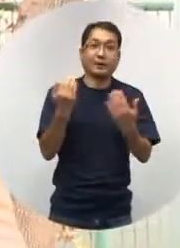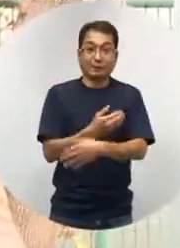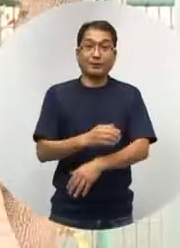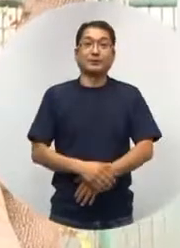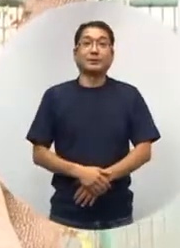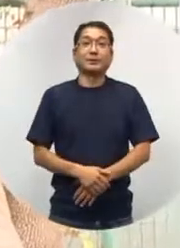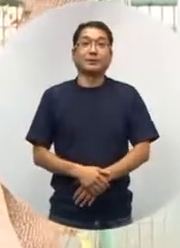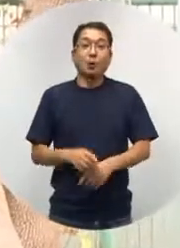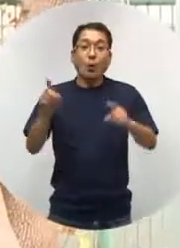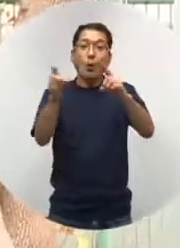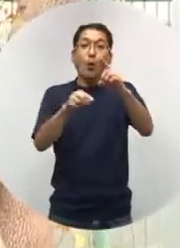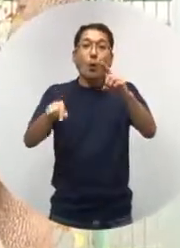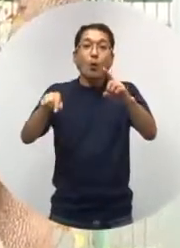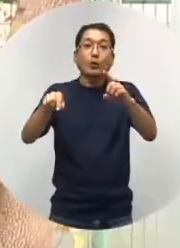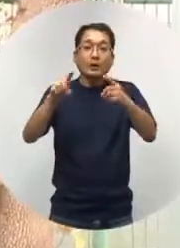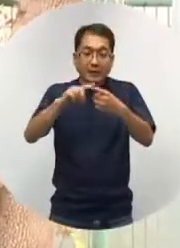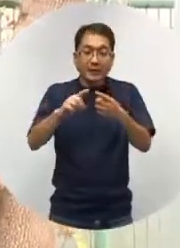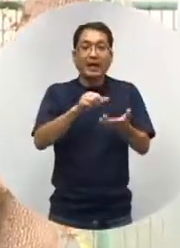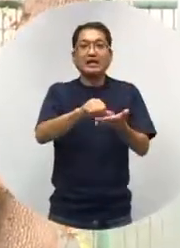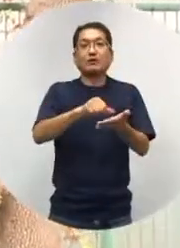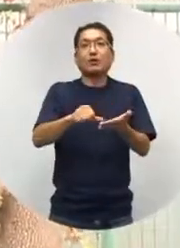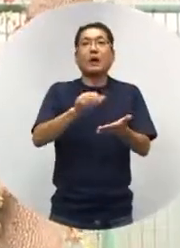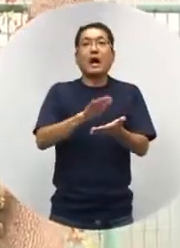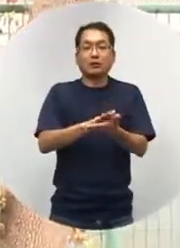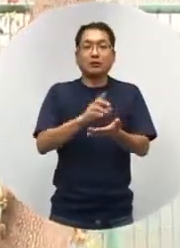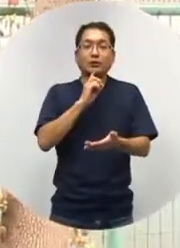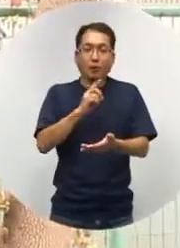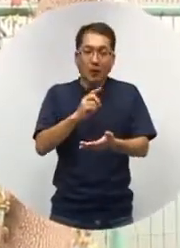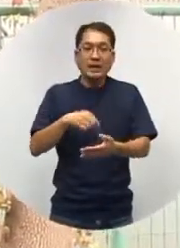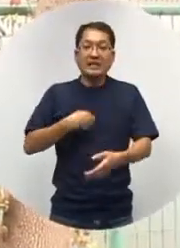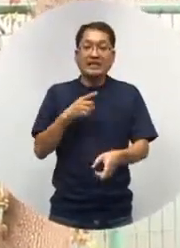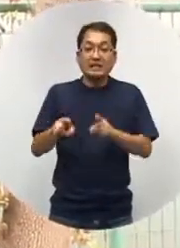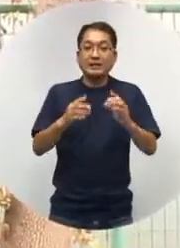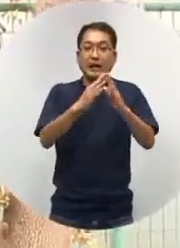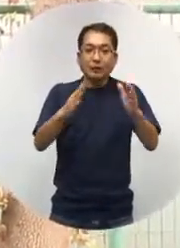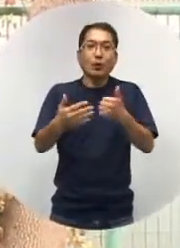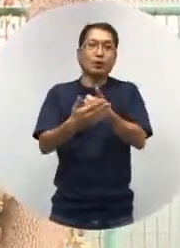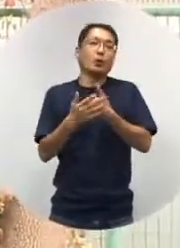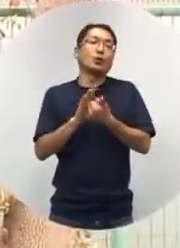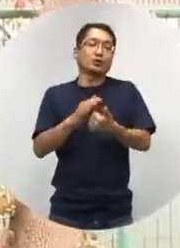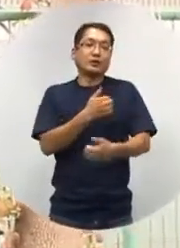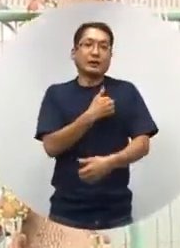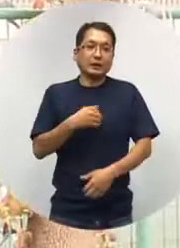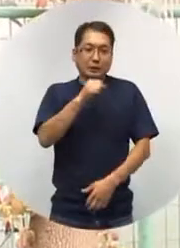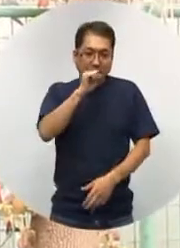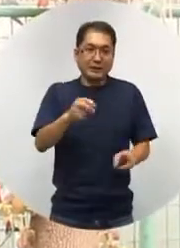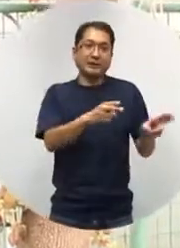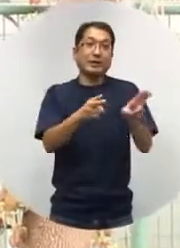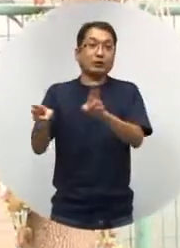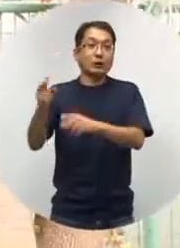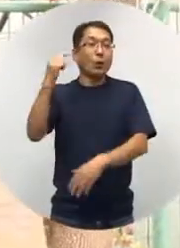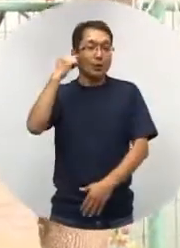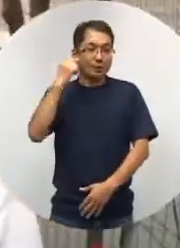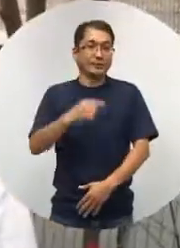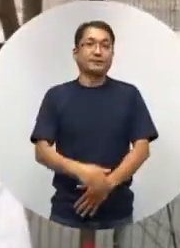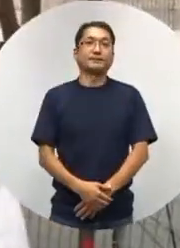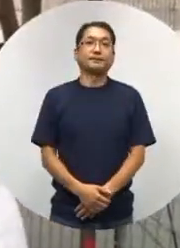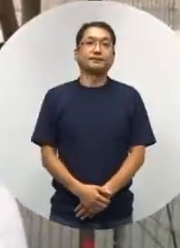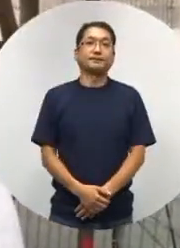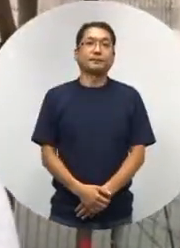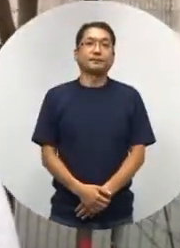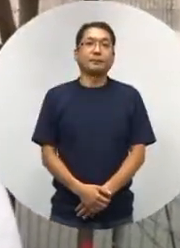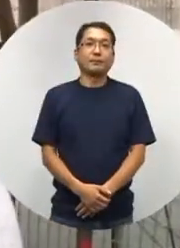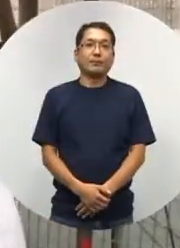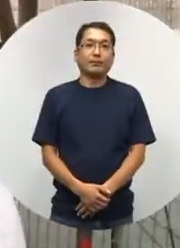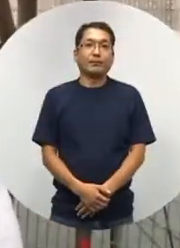ういう公のリストで動けるということは自治会と協力できる非常にいい仕組みだと思ってます。 いやこうい